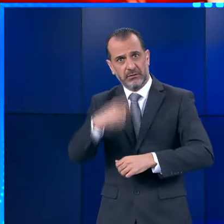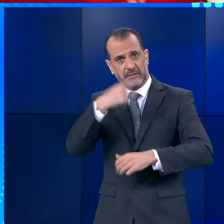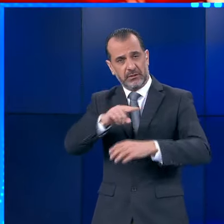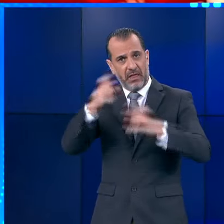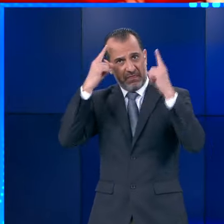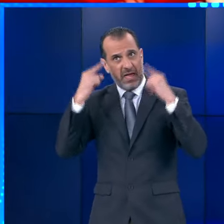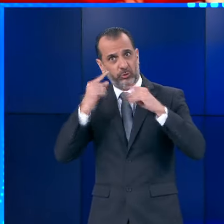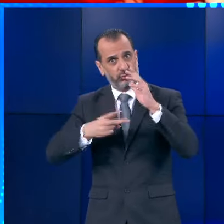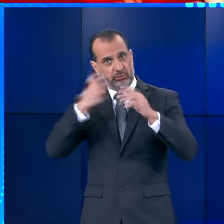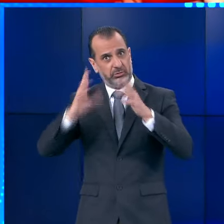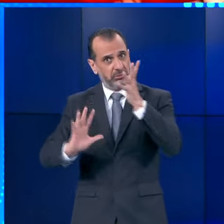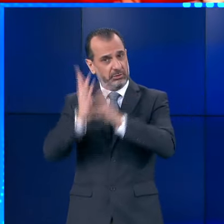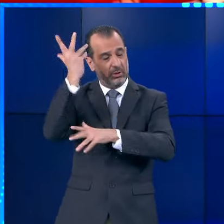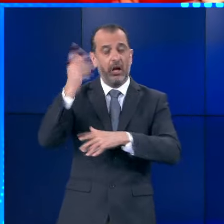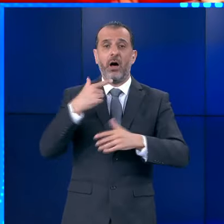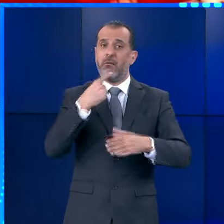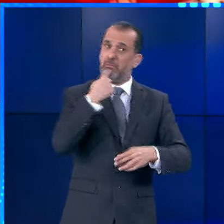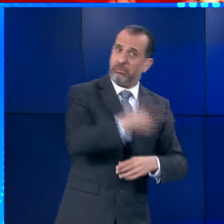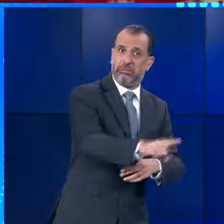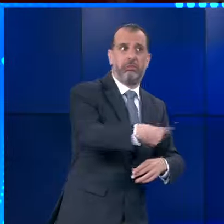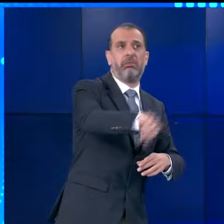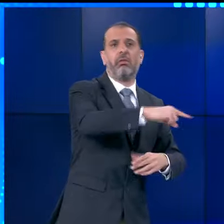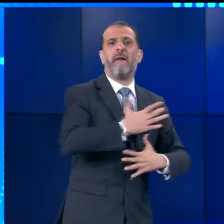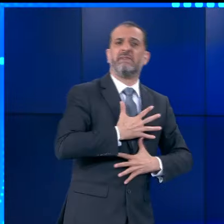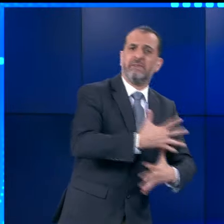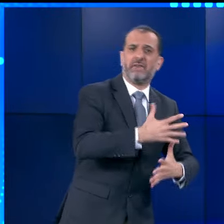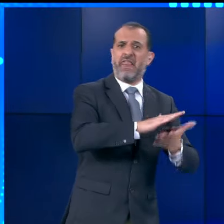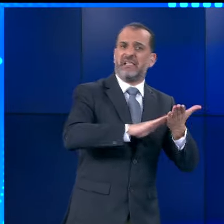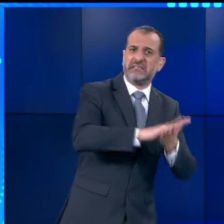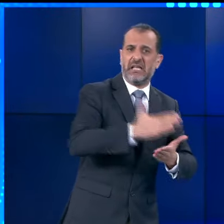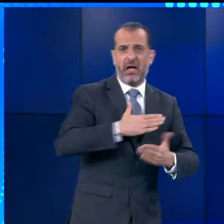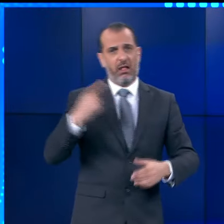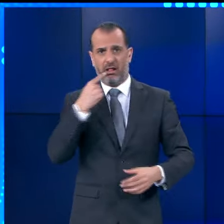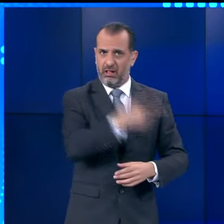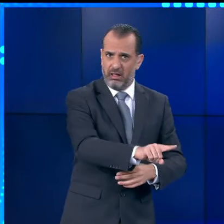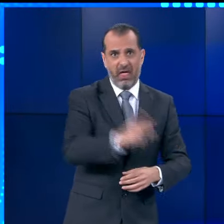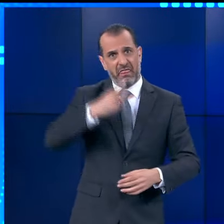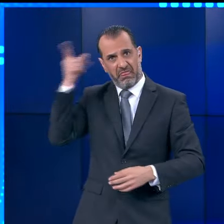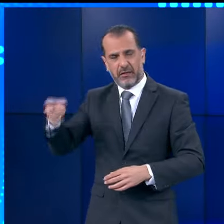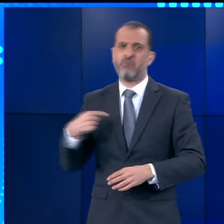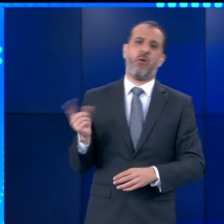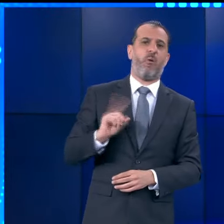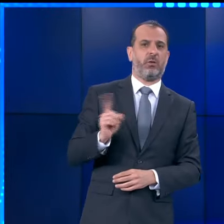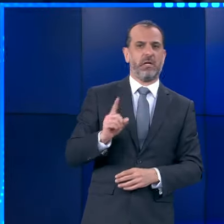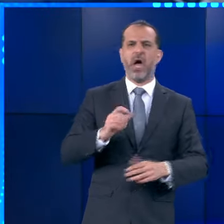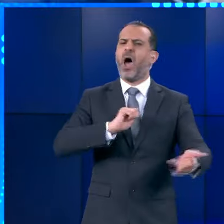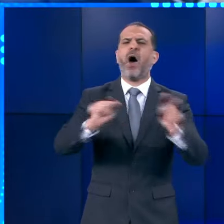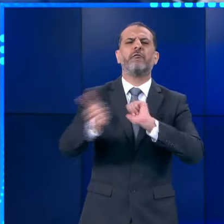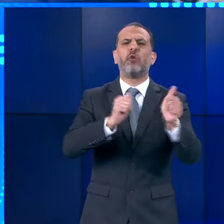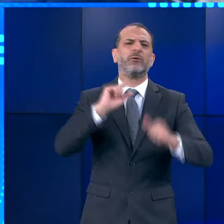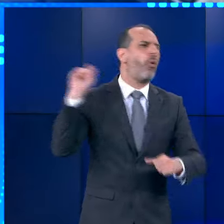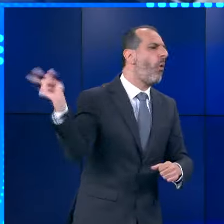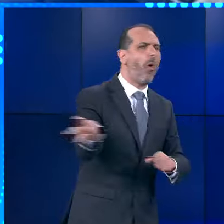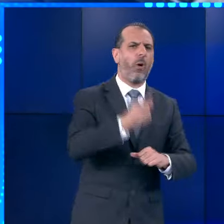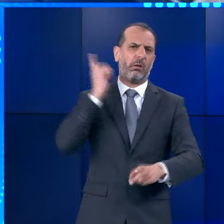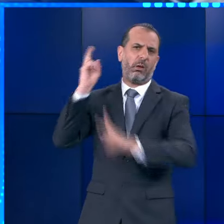Θεό, ούτε δικαίωμα η προσβολή των θρησκευτικών πεπιθήσεων των συνανθρώπων μας. Η αυθόρμητη έκφραση αποστροφής και αποδοκιμασίας από πλευράς του